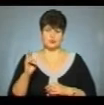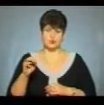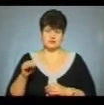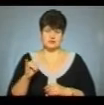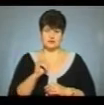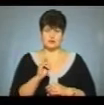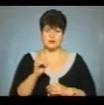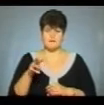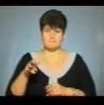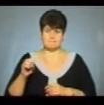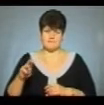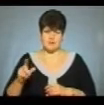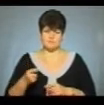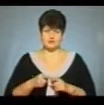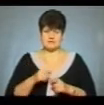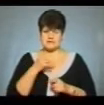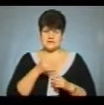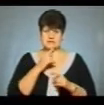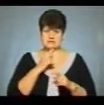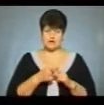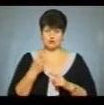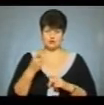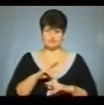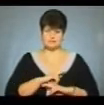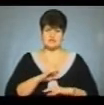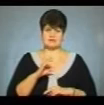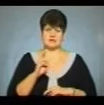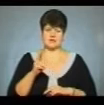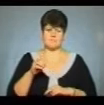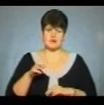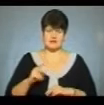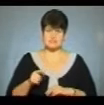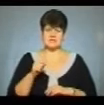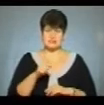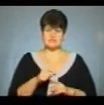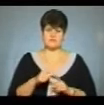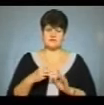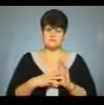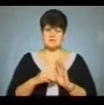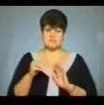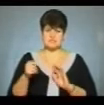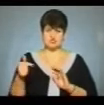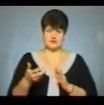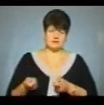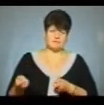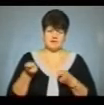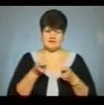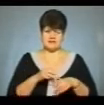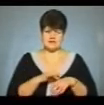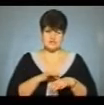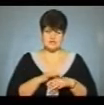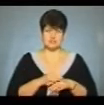Кметя. Про це розповіла сестра одного з загиблих Світлана Кметь. За її словами, 80 тисяч гривень на перевезення тіл